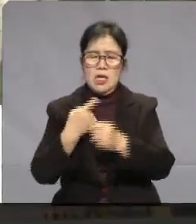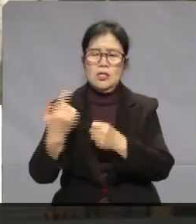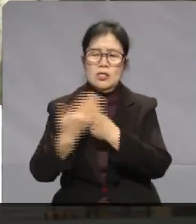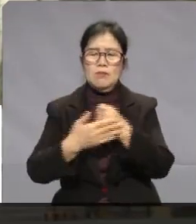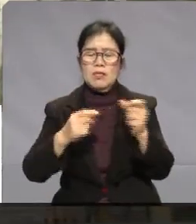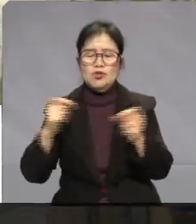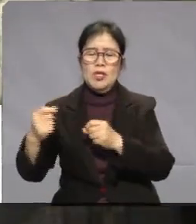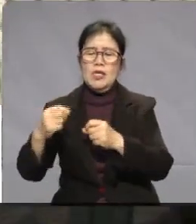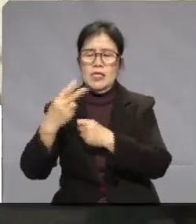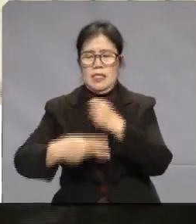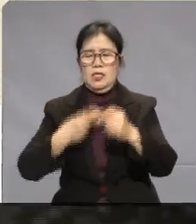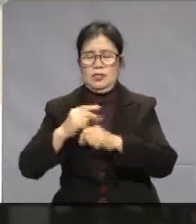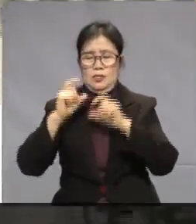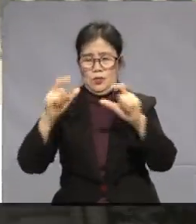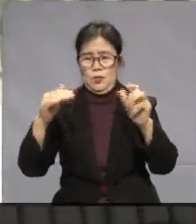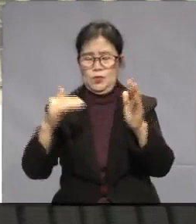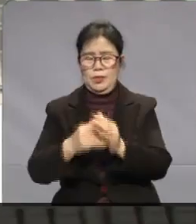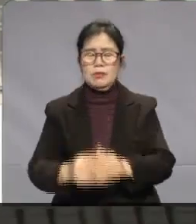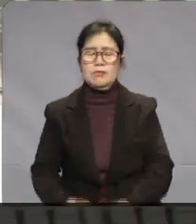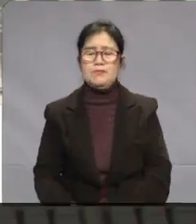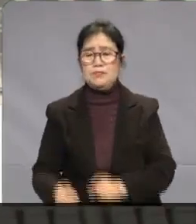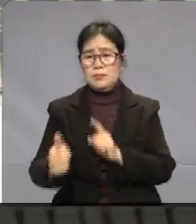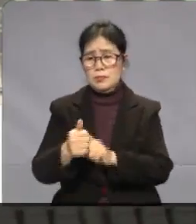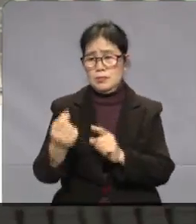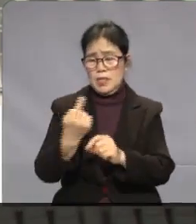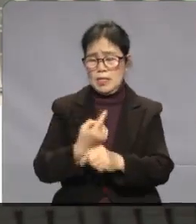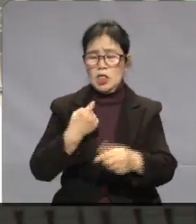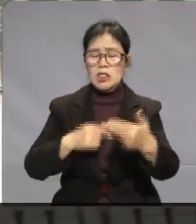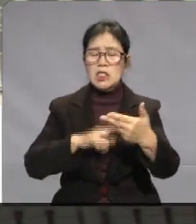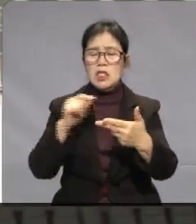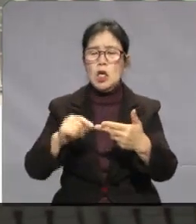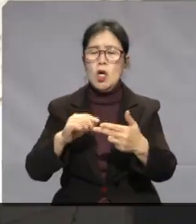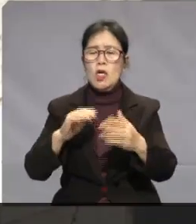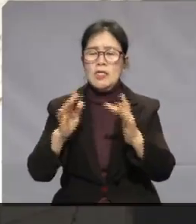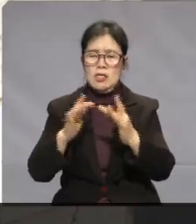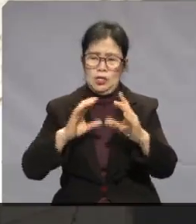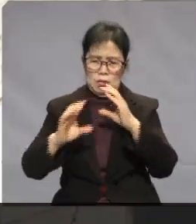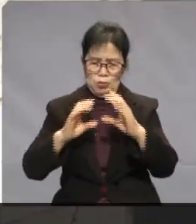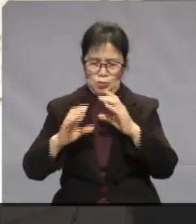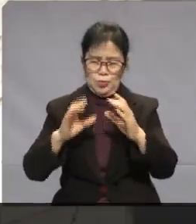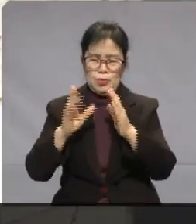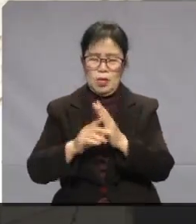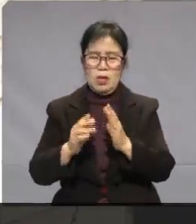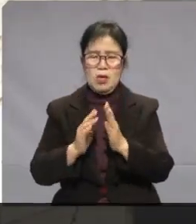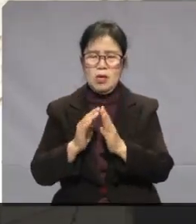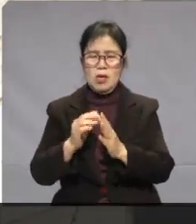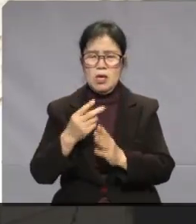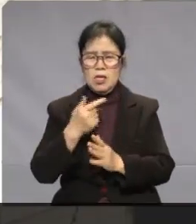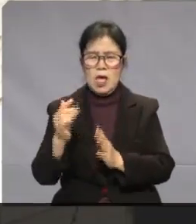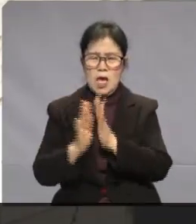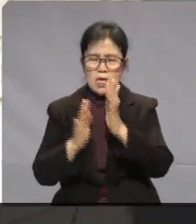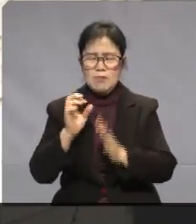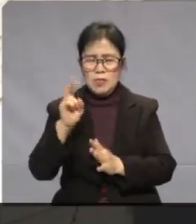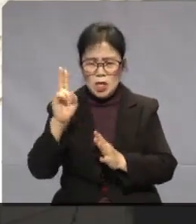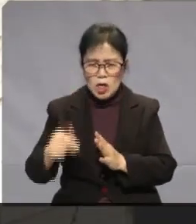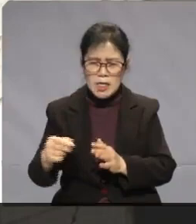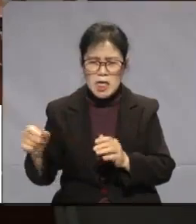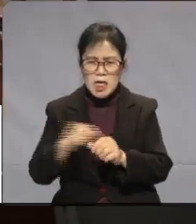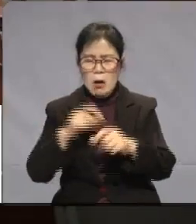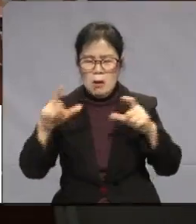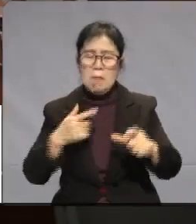인연을 선고했습니다 박시은 지난해 7월 인터넷 커뮤니티 게시판에 대림역에서 특정 지역 출신 사람을